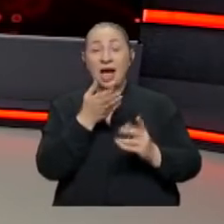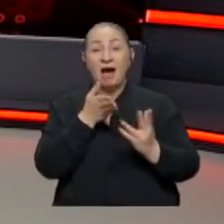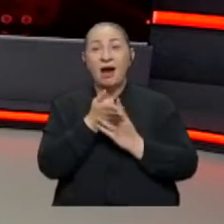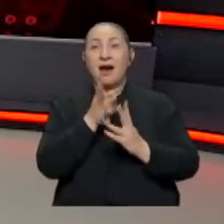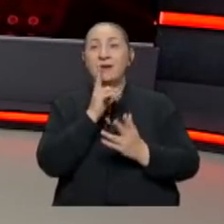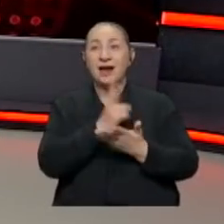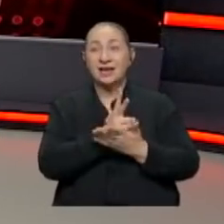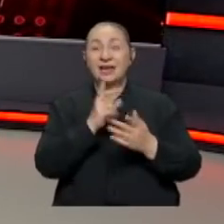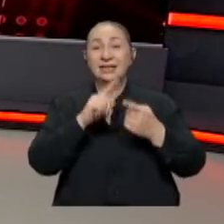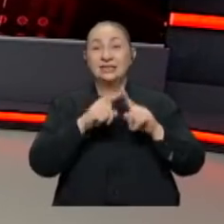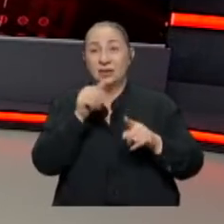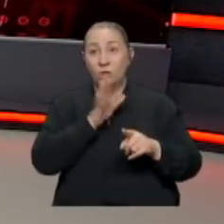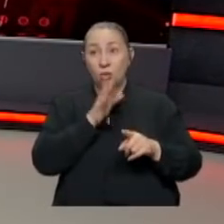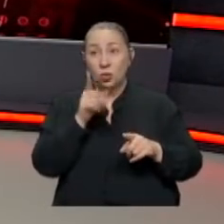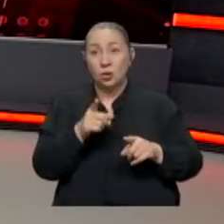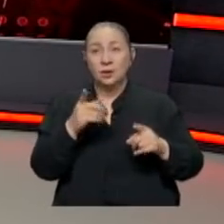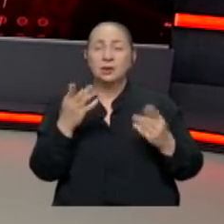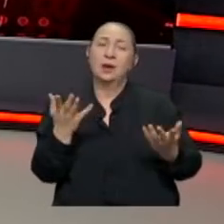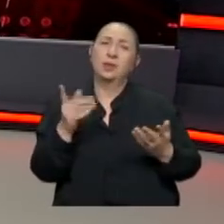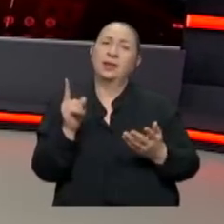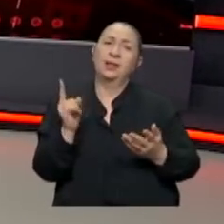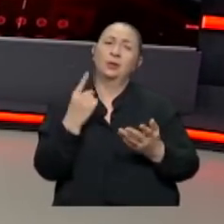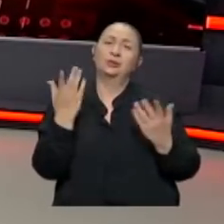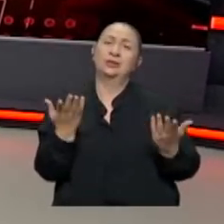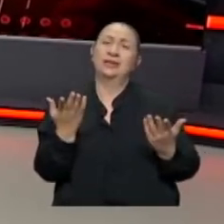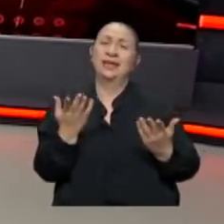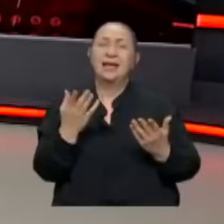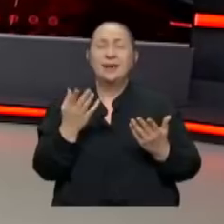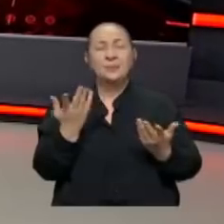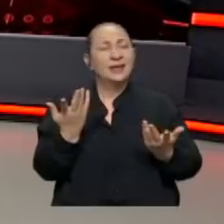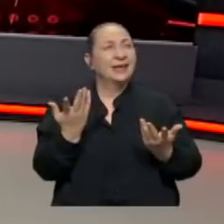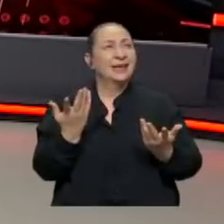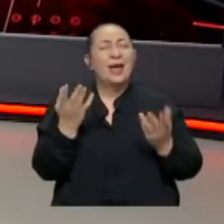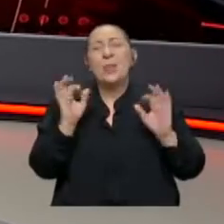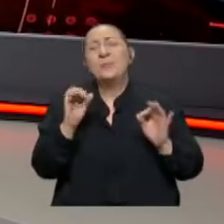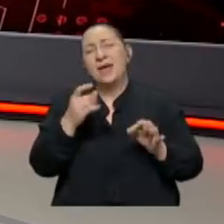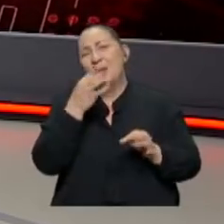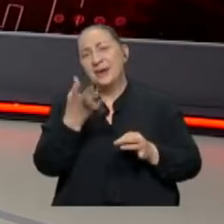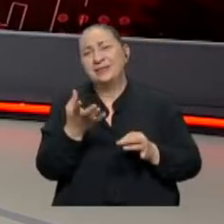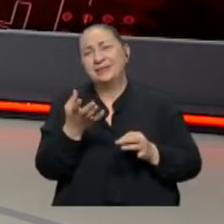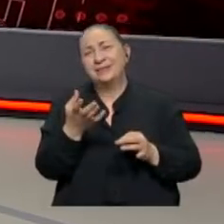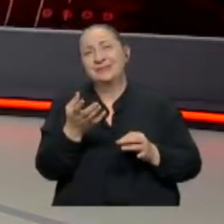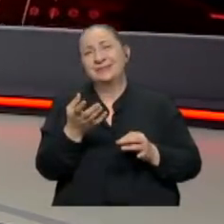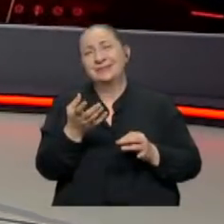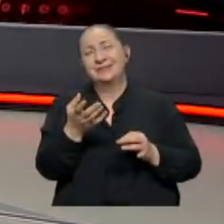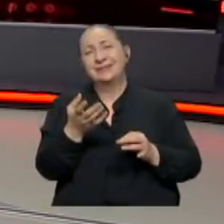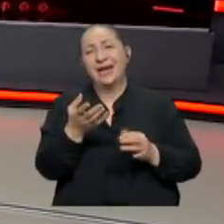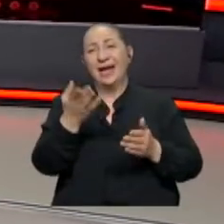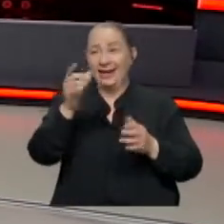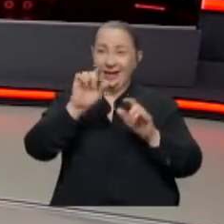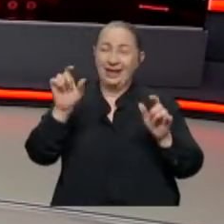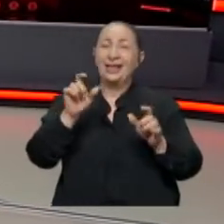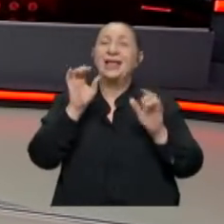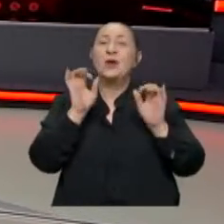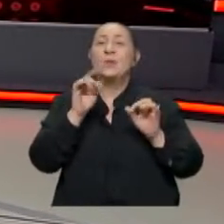ara kararda Kemal Kılıçdaroğlu ya o kadar ilginç ki ibret Git bir haber ver O ne O